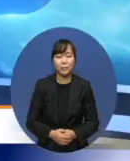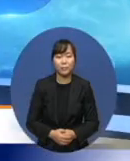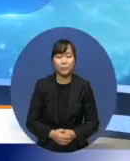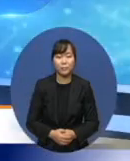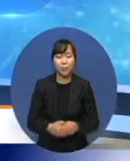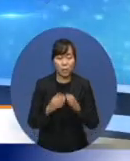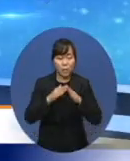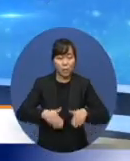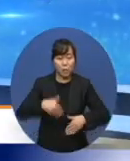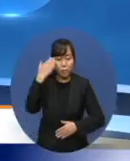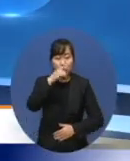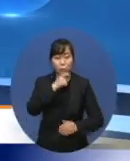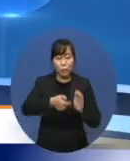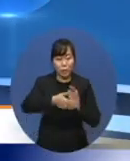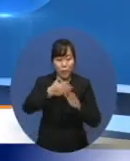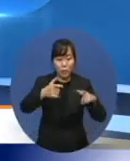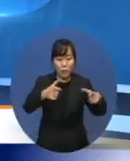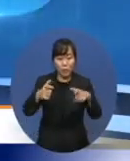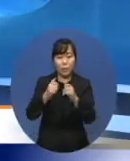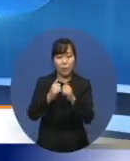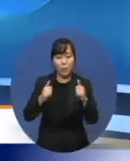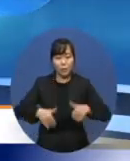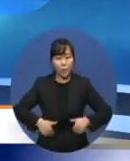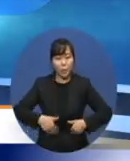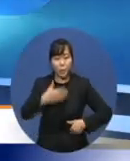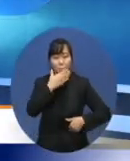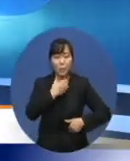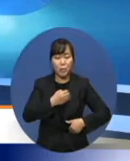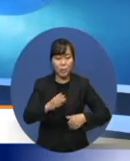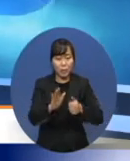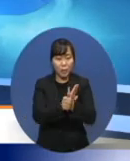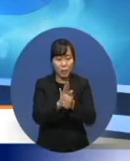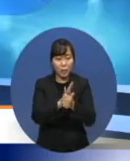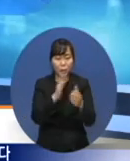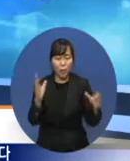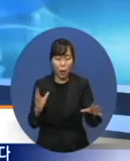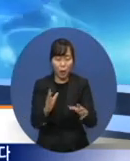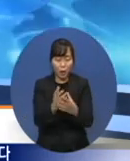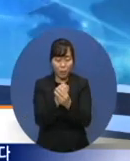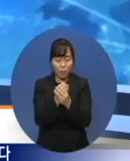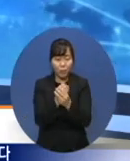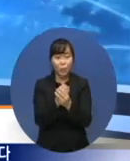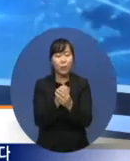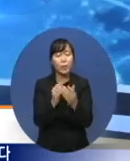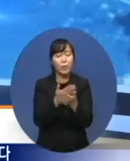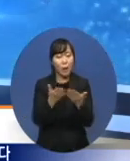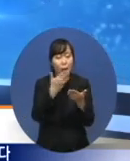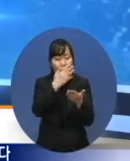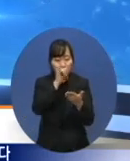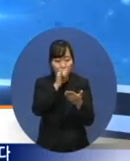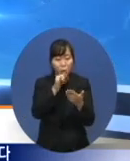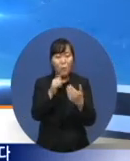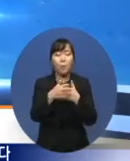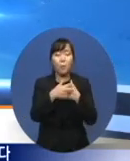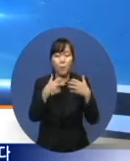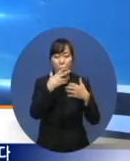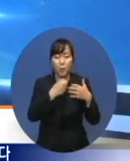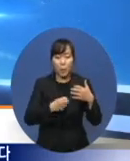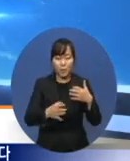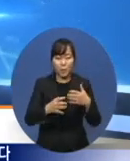전남 여수시가 지역 주민에게 필요한 복지 서비스를 통합적으로 제공할 수 있는 보건복지